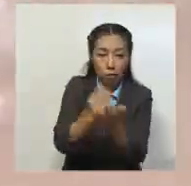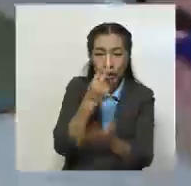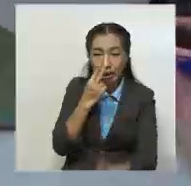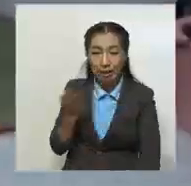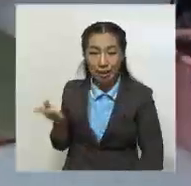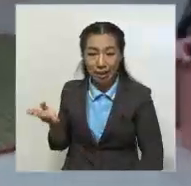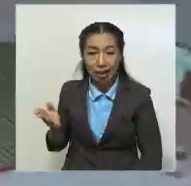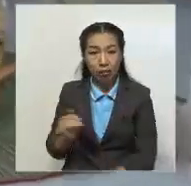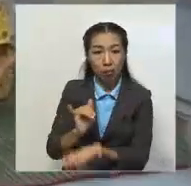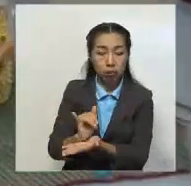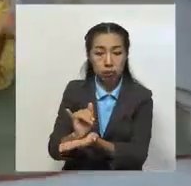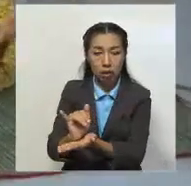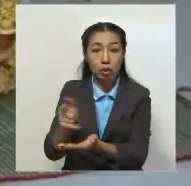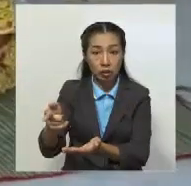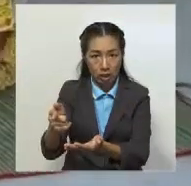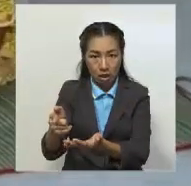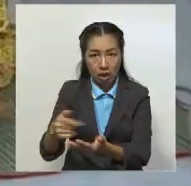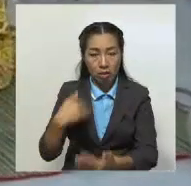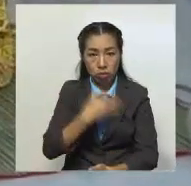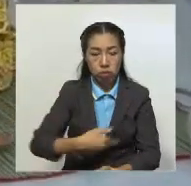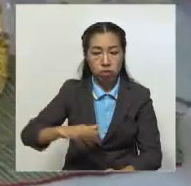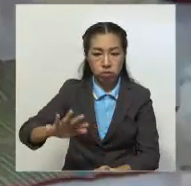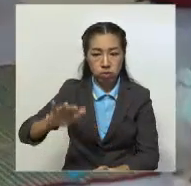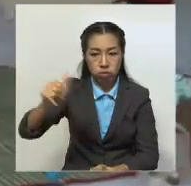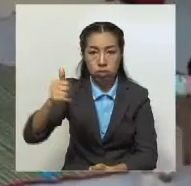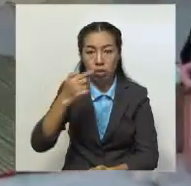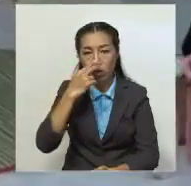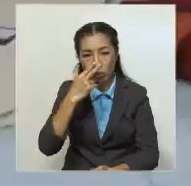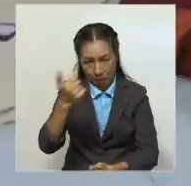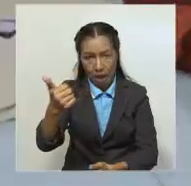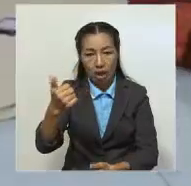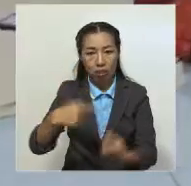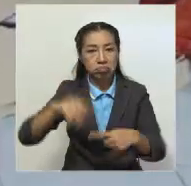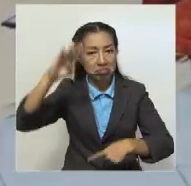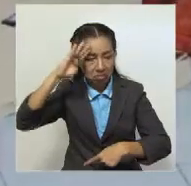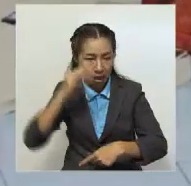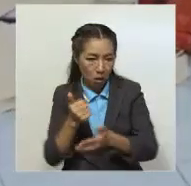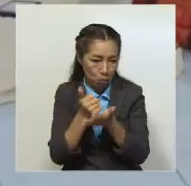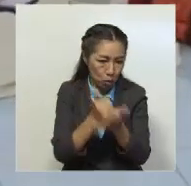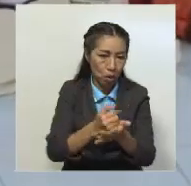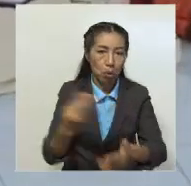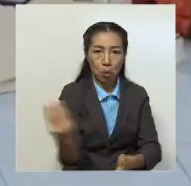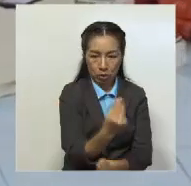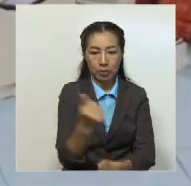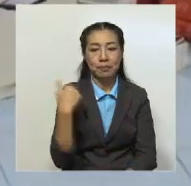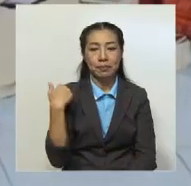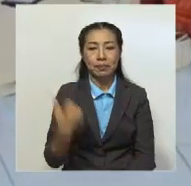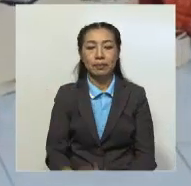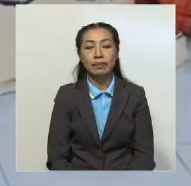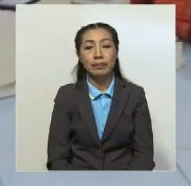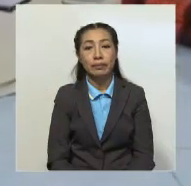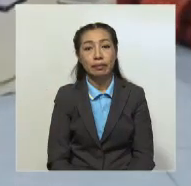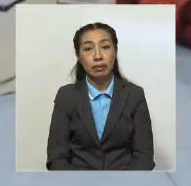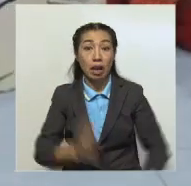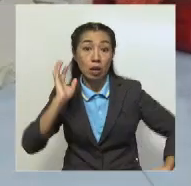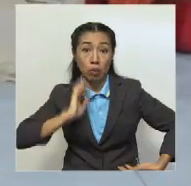างที่คุณผู้ชมเห็นเนี่ยค่ะตอนนี้อาการปลอดภัยแล้วนะคะซึ่งจะเห็นเลยว่าตอนนี้เจ้าหน้าที่ลงพื้นที่ไปได้อย่างรวดเร็วจริงๆค่ะ ครับจ